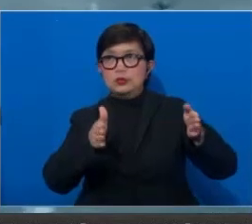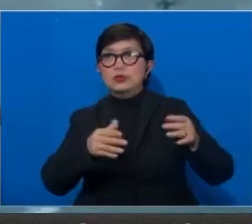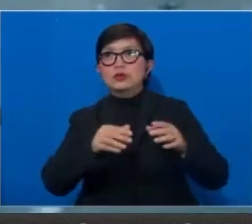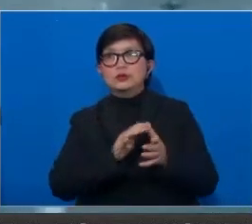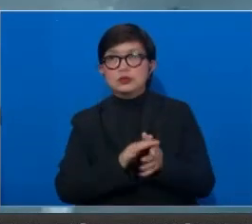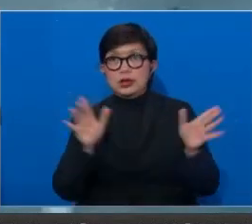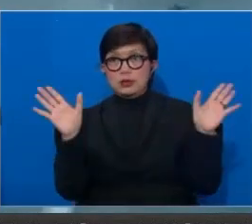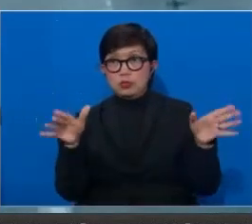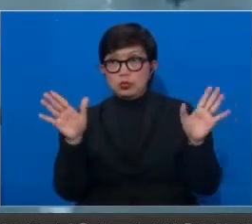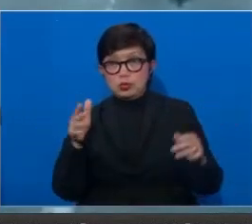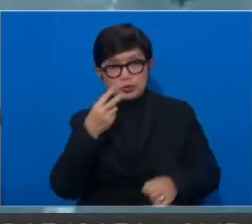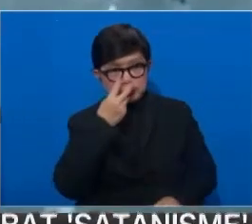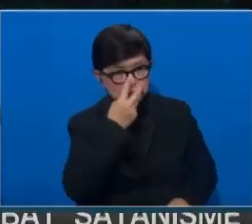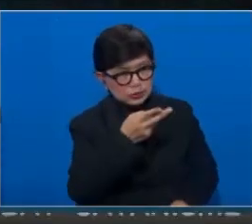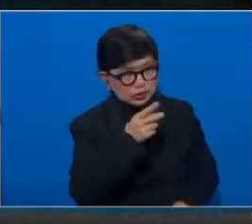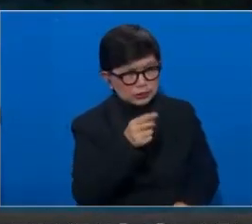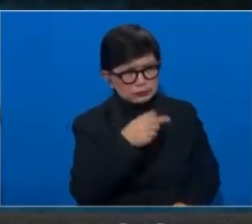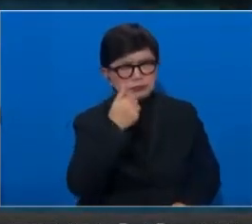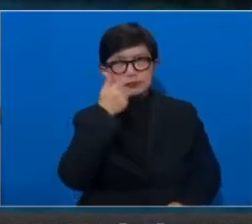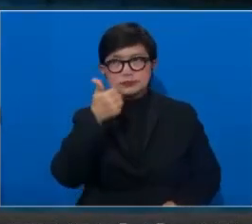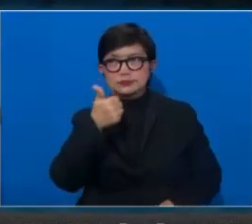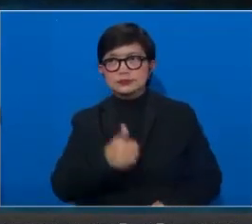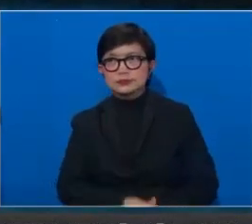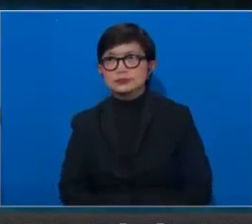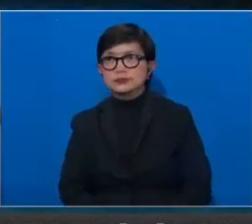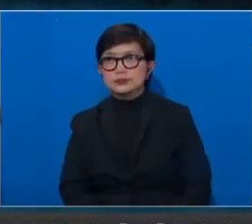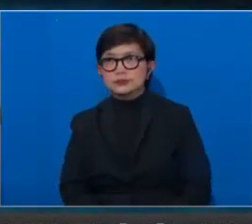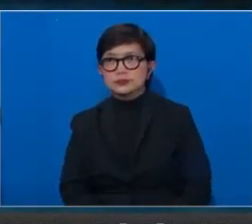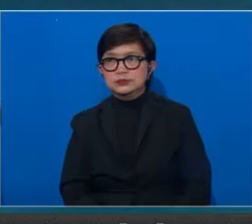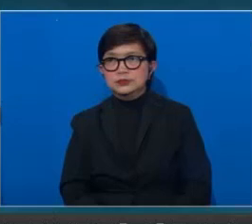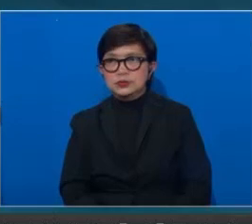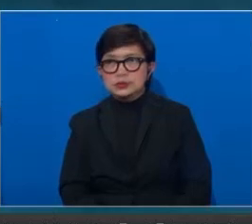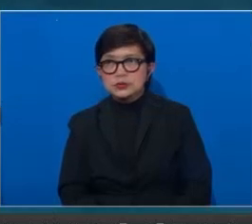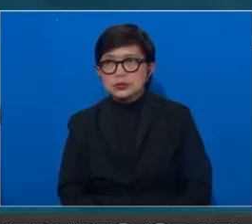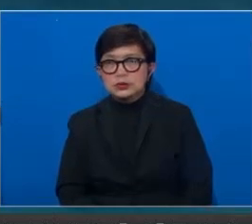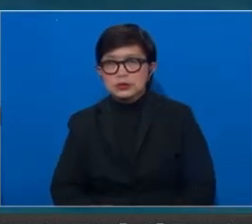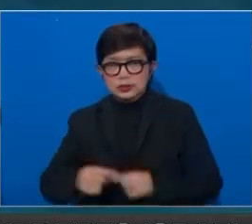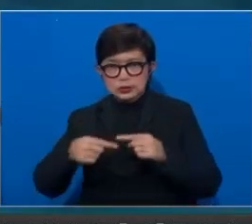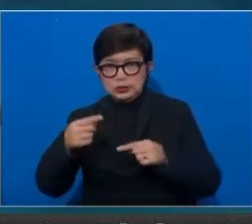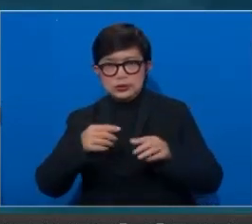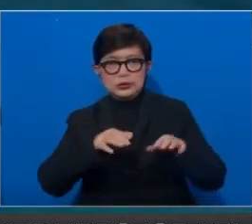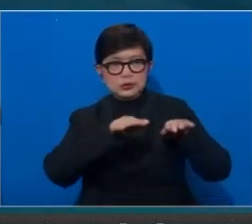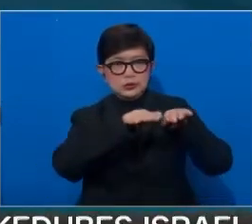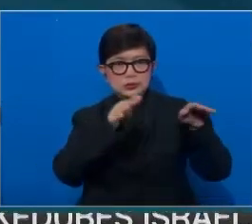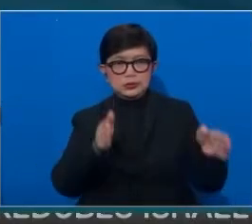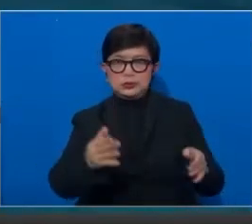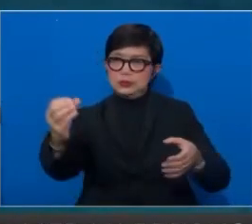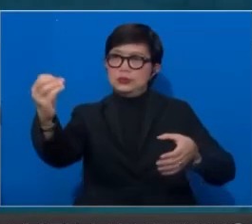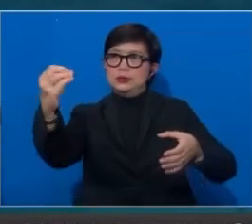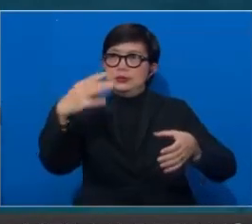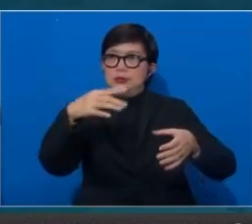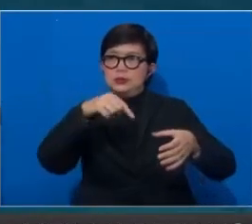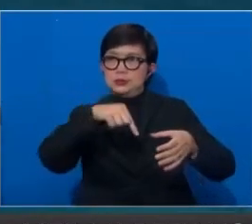sore dipantau kondisi pakan dan kebersihannya. Dan perlu diperhatikan, setiap kandang harus mendapat sinar matahari dan udara yang